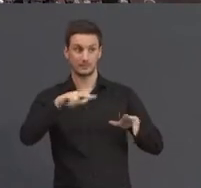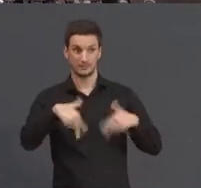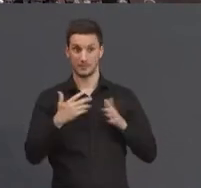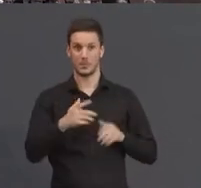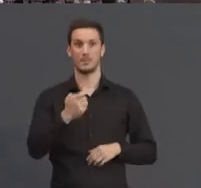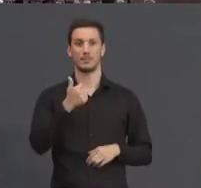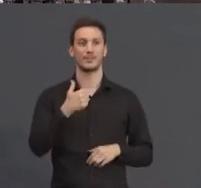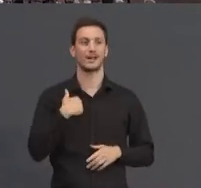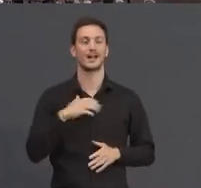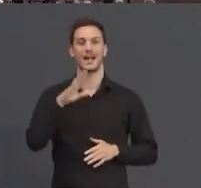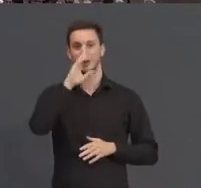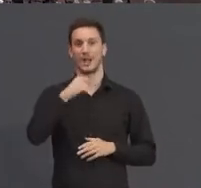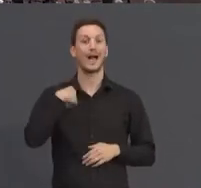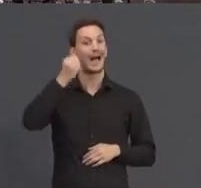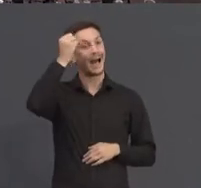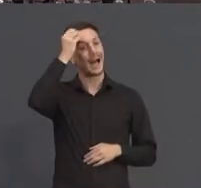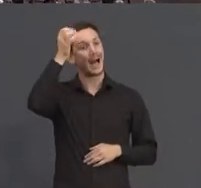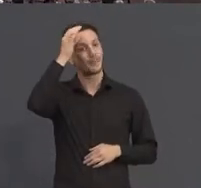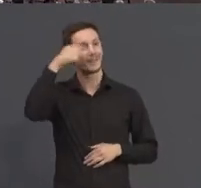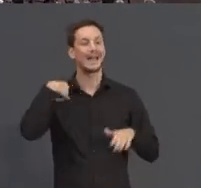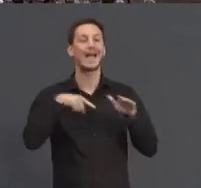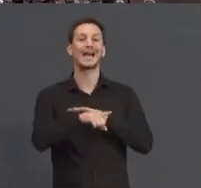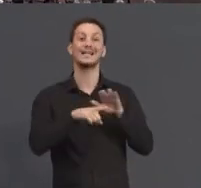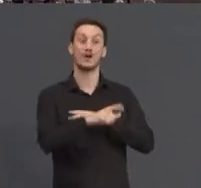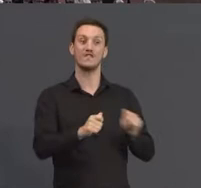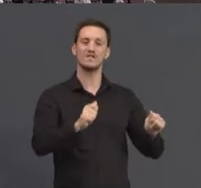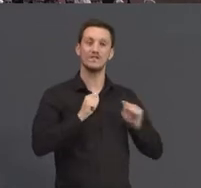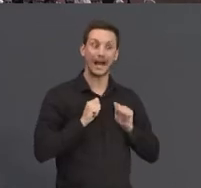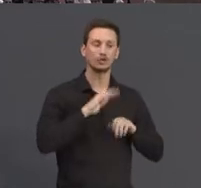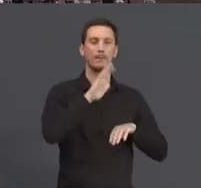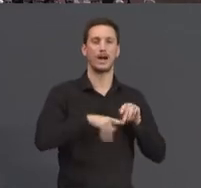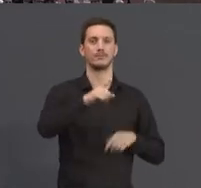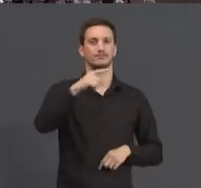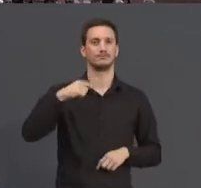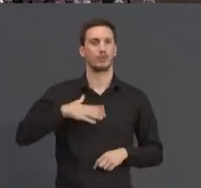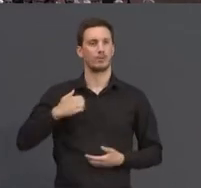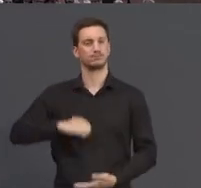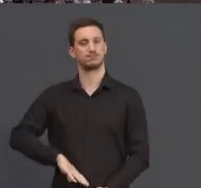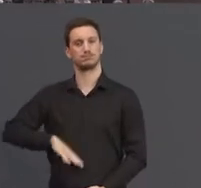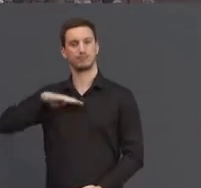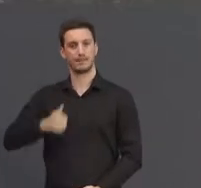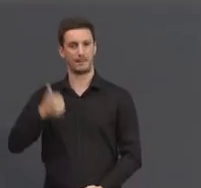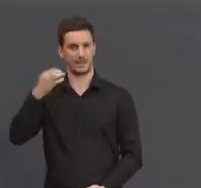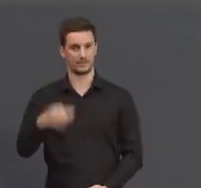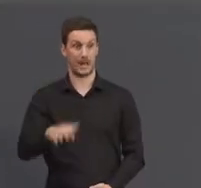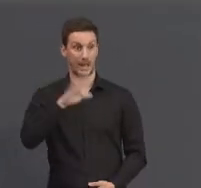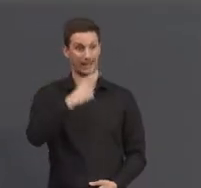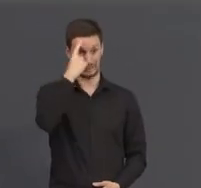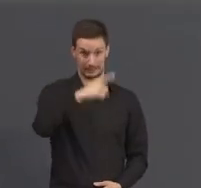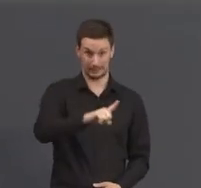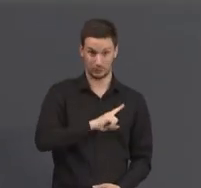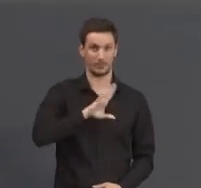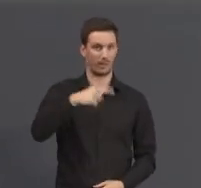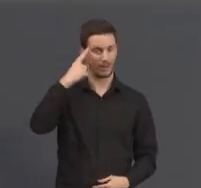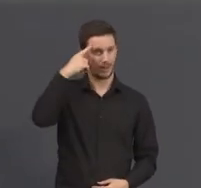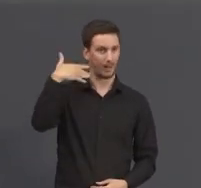sisplau, l'error. Aprendre a gestionar el fracàs us farà créixer. Potser ara no em creieu, però algun